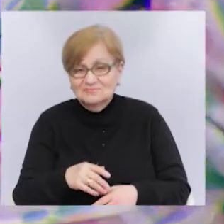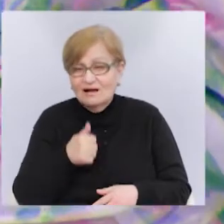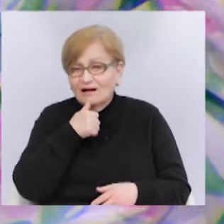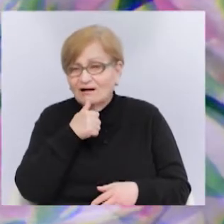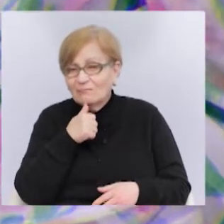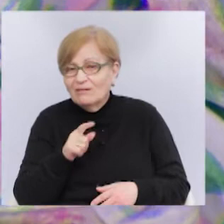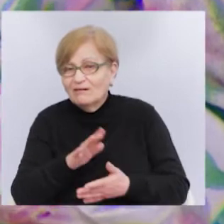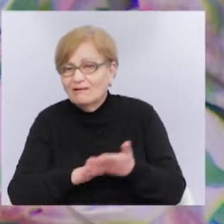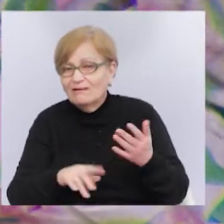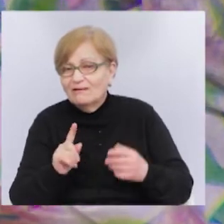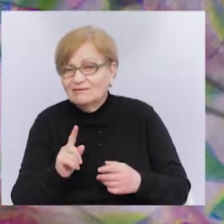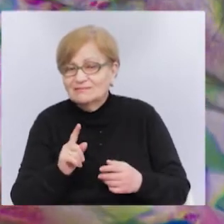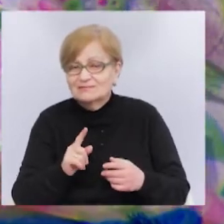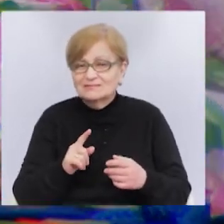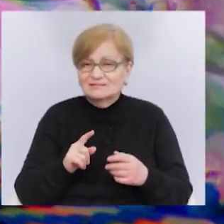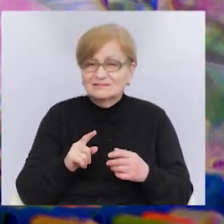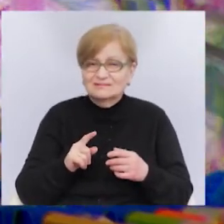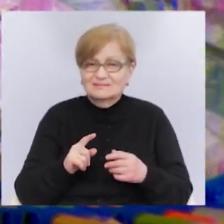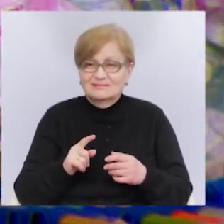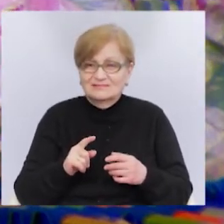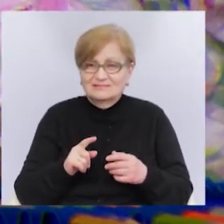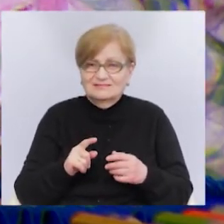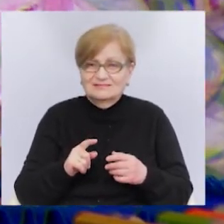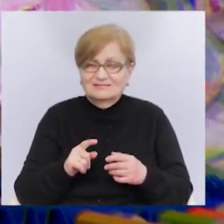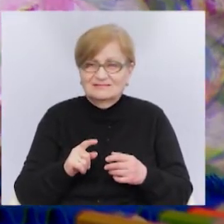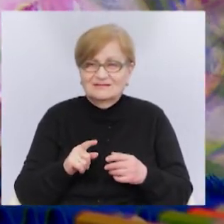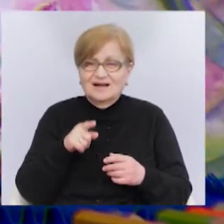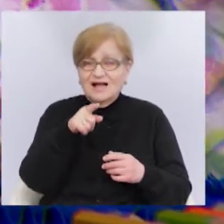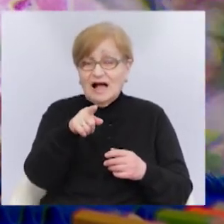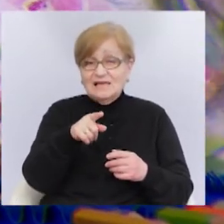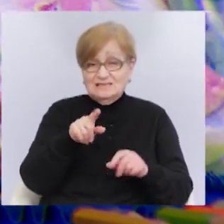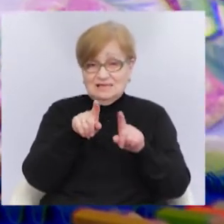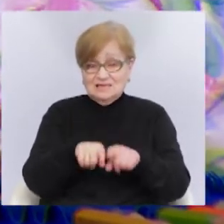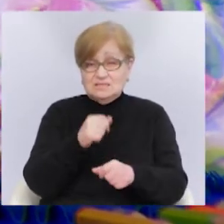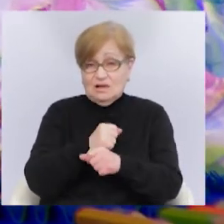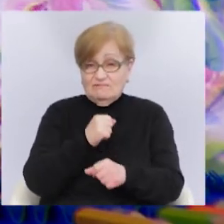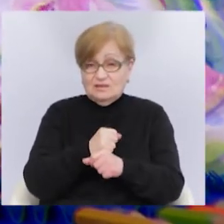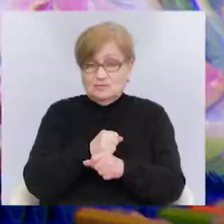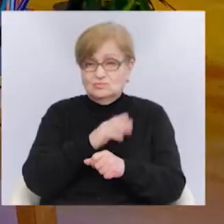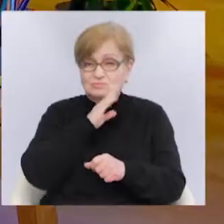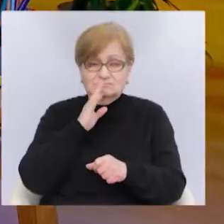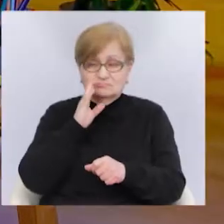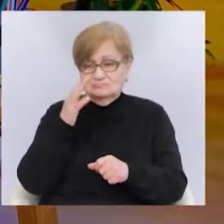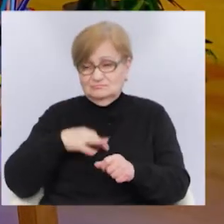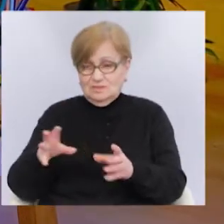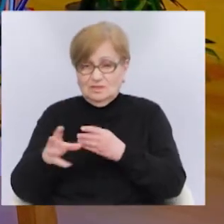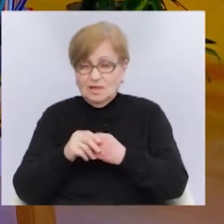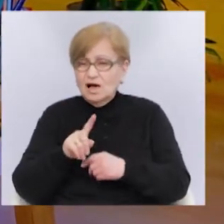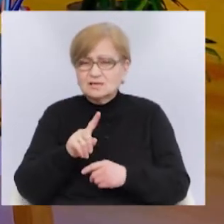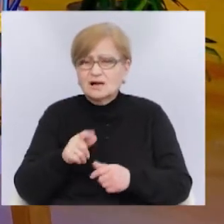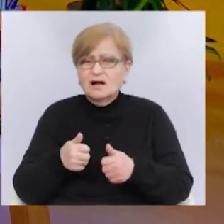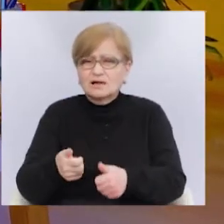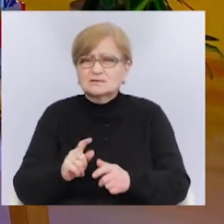ნახოთ მერე რა ხდება. ნინო, და ეს აქტივობა რაში დაეხმარება მშობლებს და თავად ბავშვებსაც? პირველ რიგში